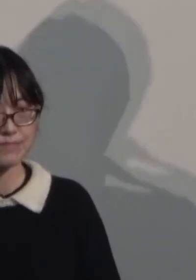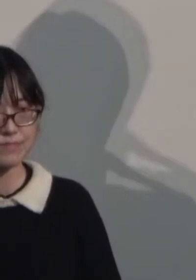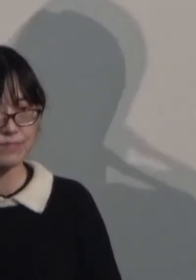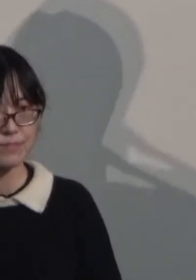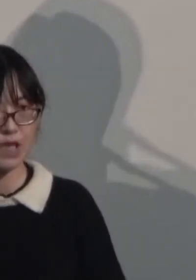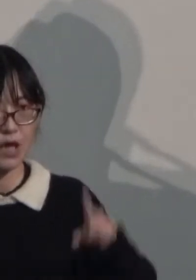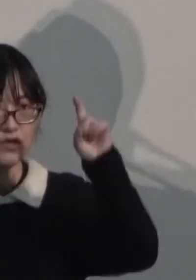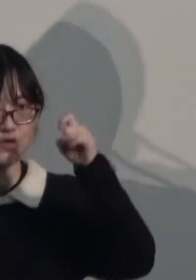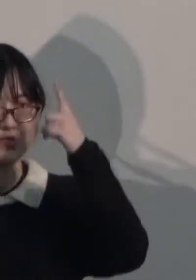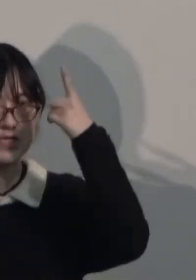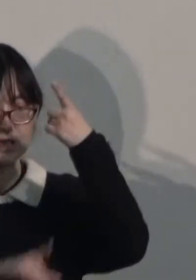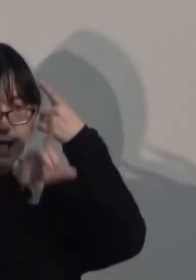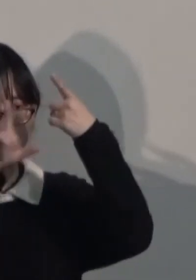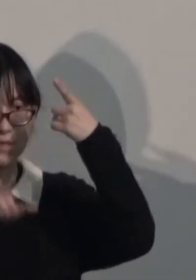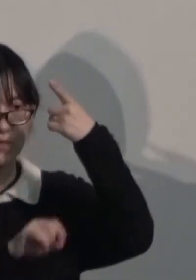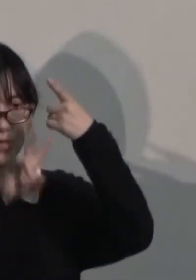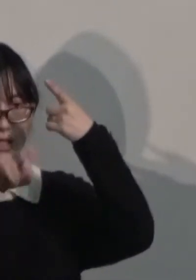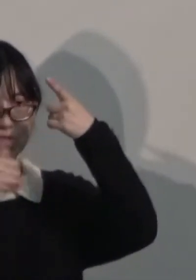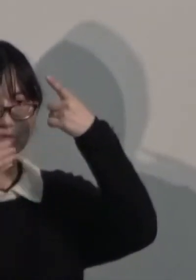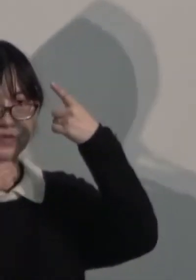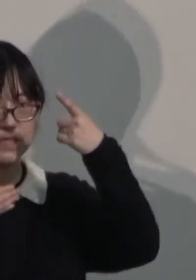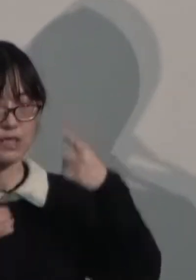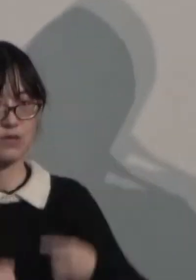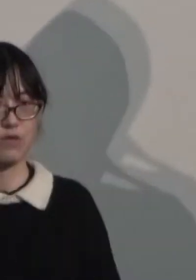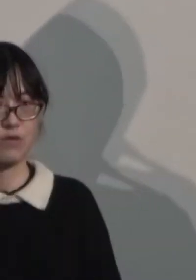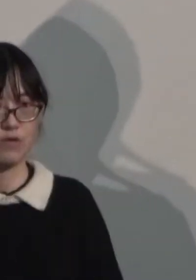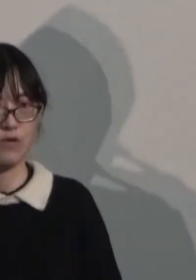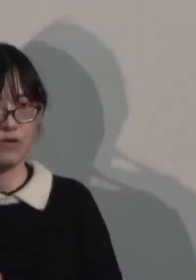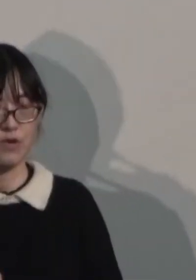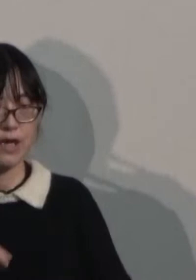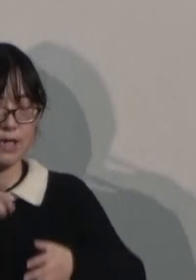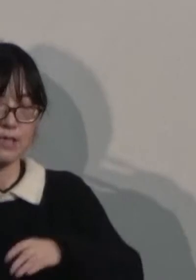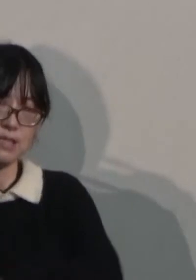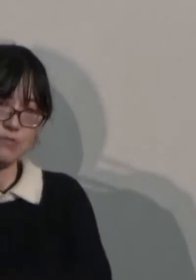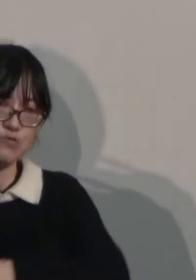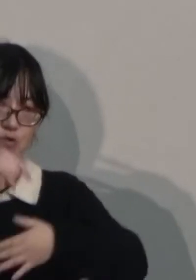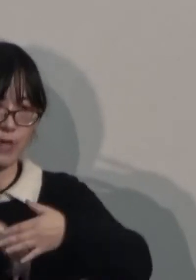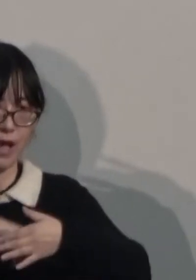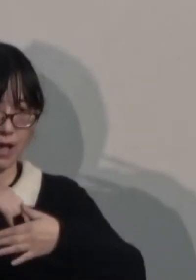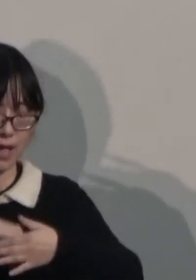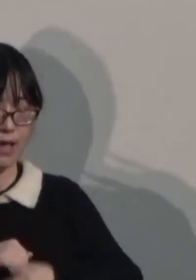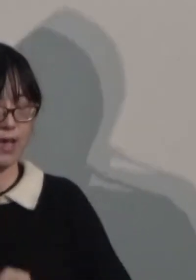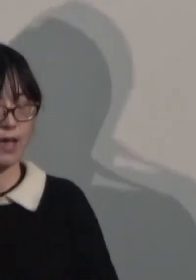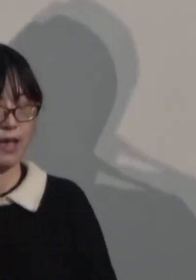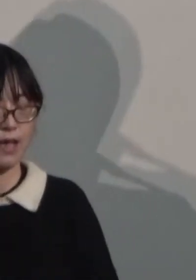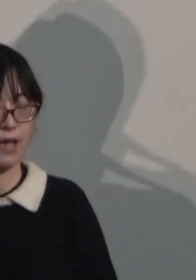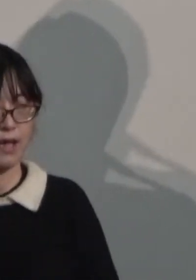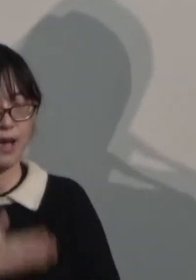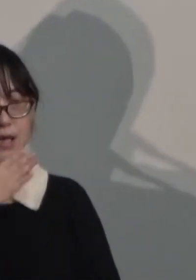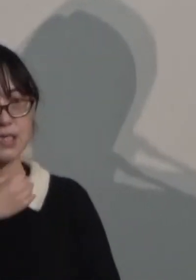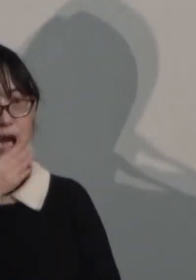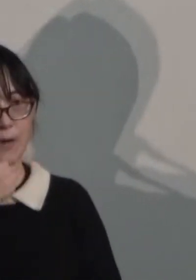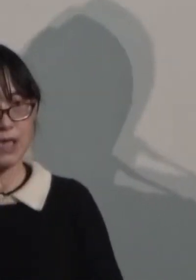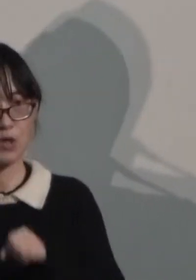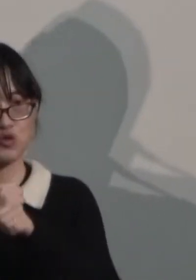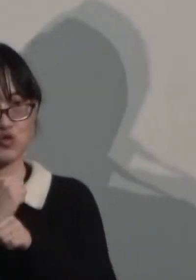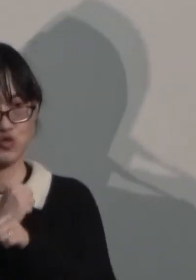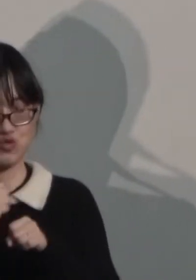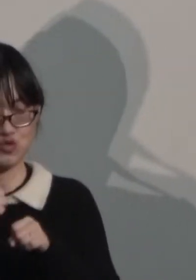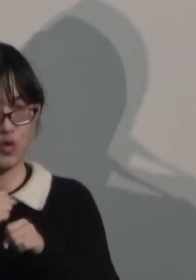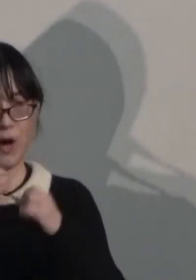11月29日のある新聞の中で、幸せを作るのは